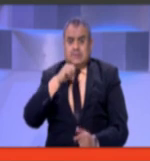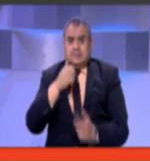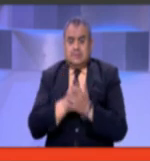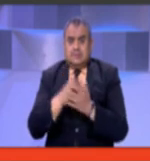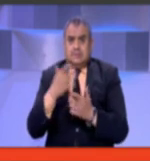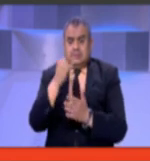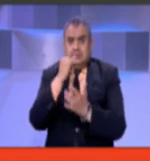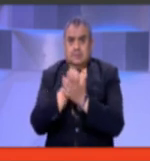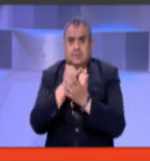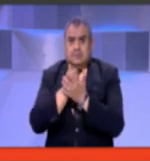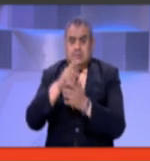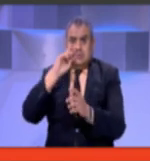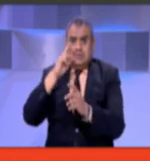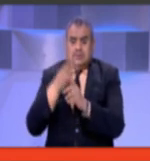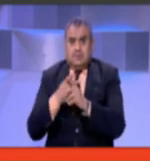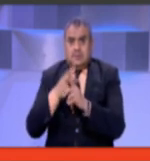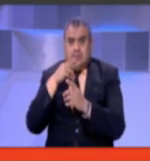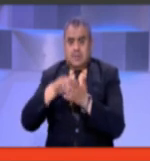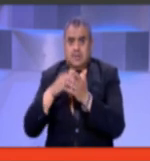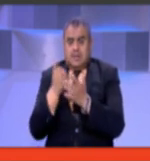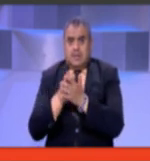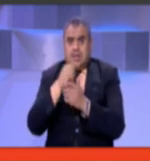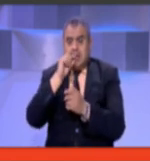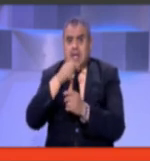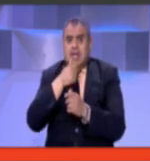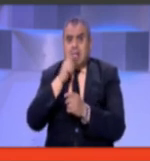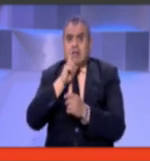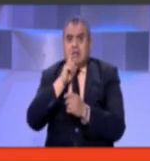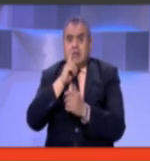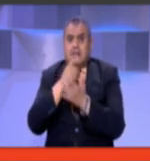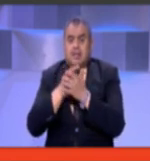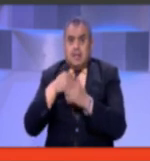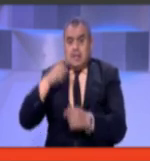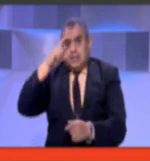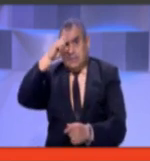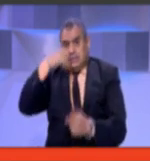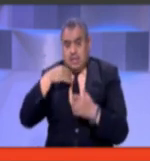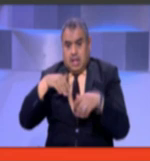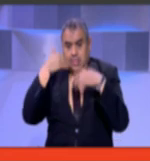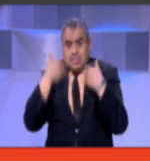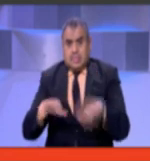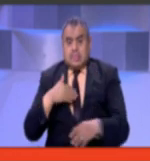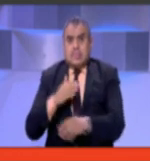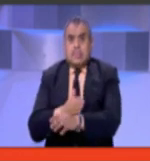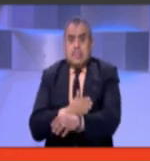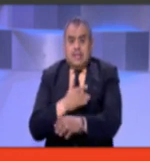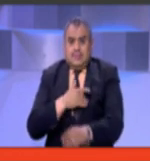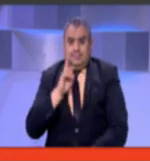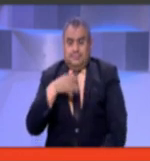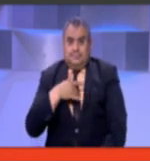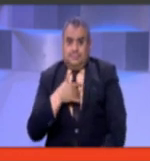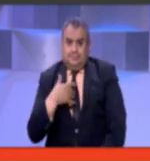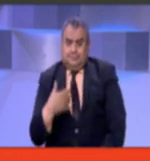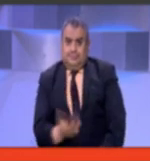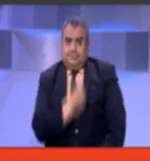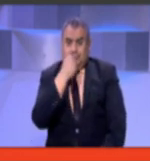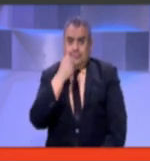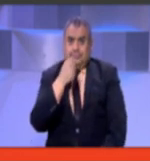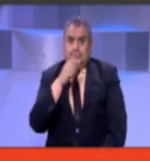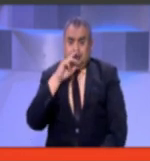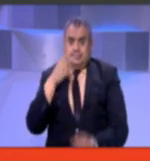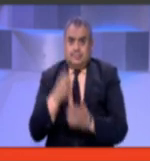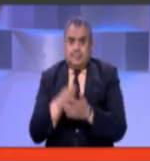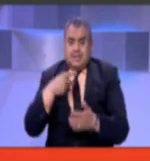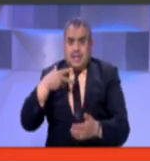شايف بابا، وانا لا اخجل من هذا ان انا بتوجع لان الحاجات والادويه لما بتدخل جوه